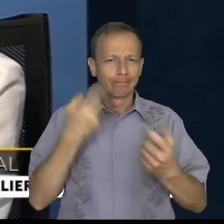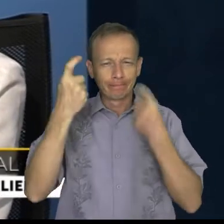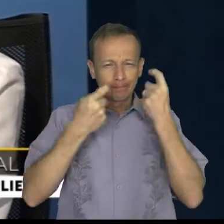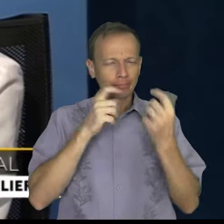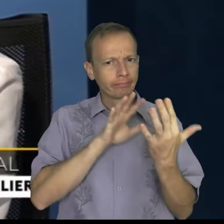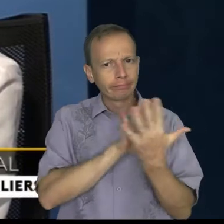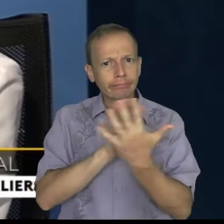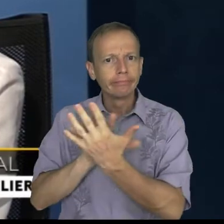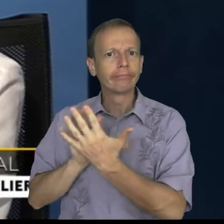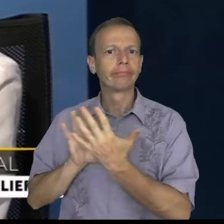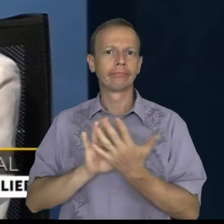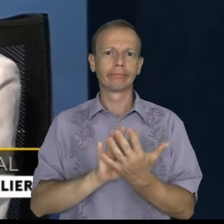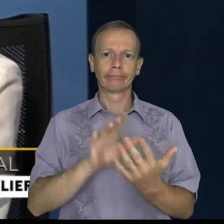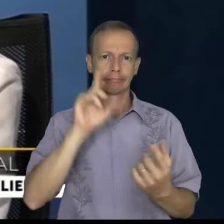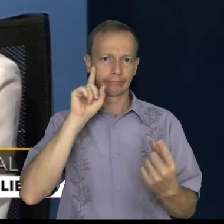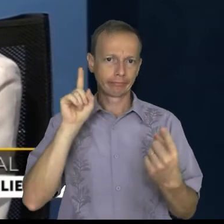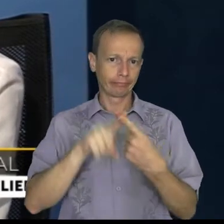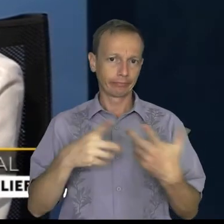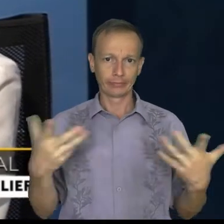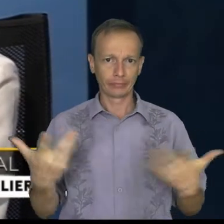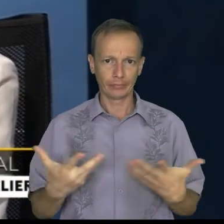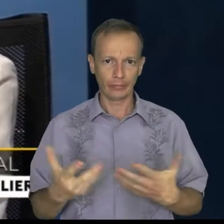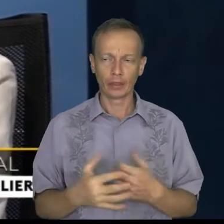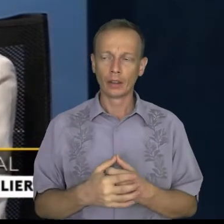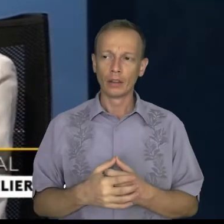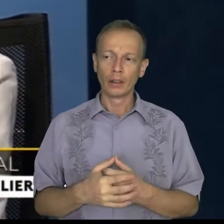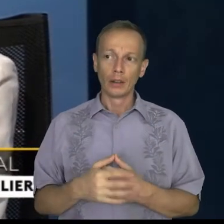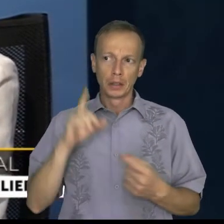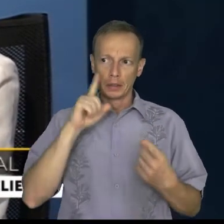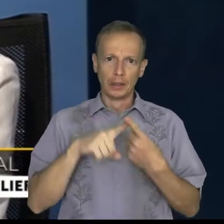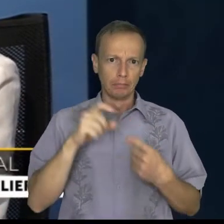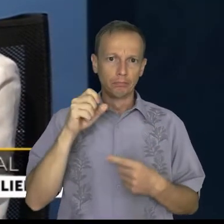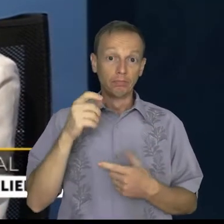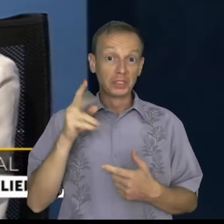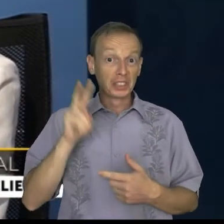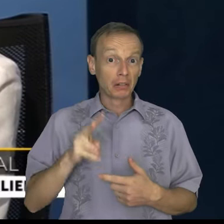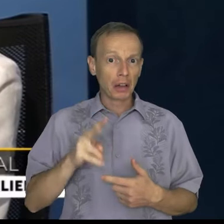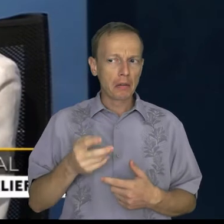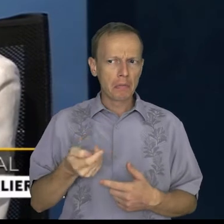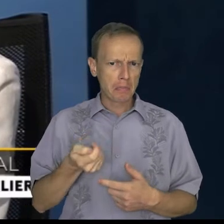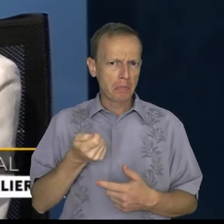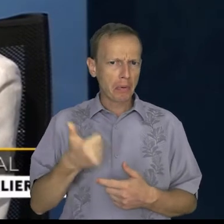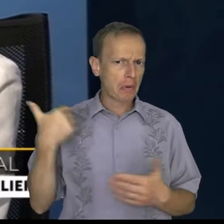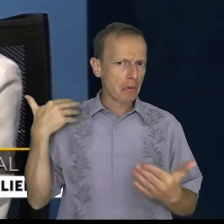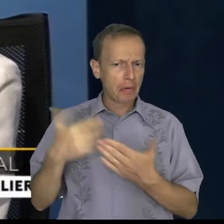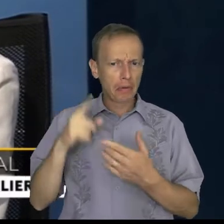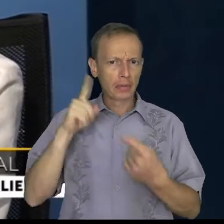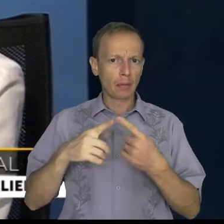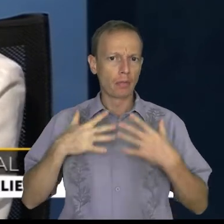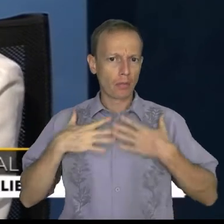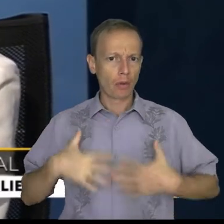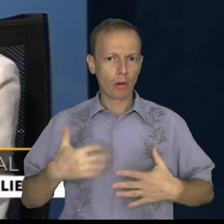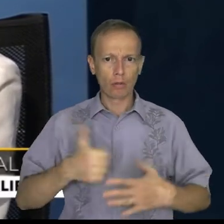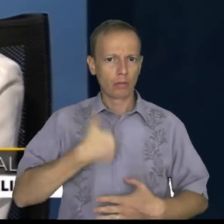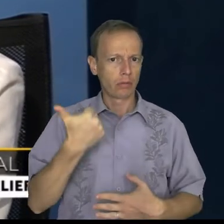élus, pour une journée de réflexion et de rencontre autour d'un thème dont on